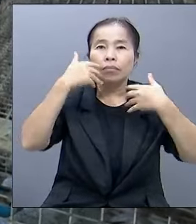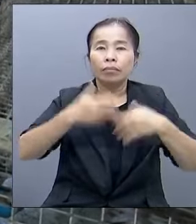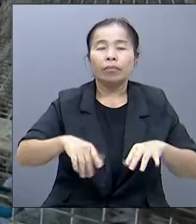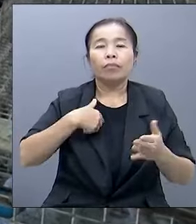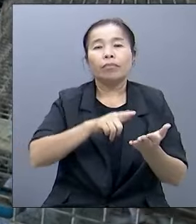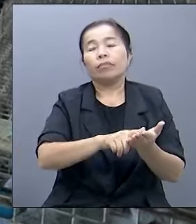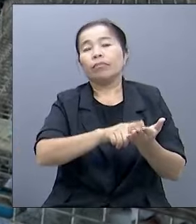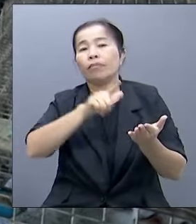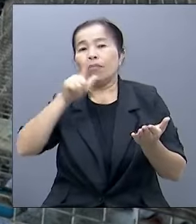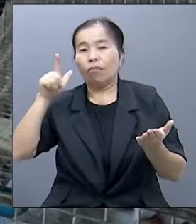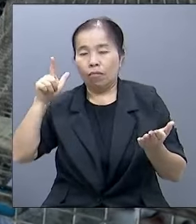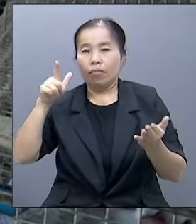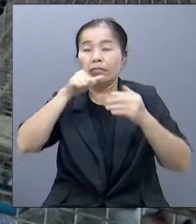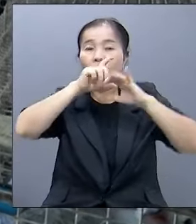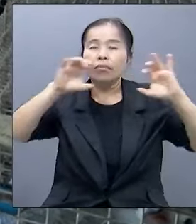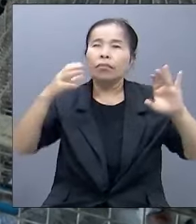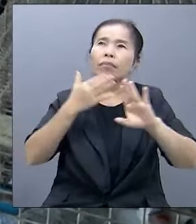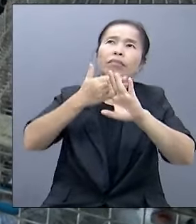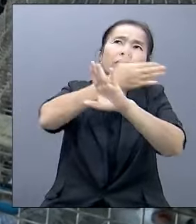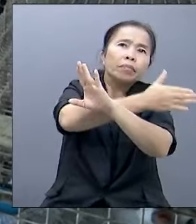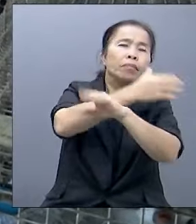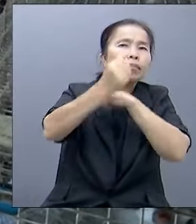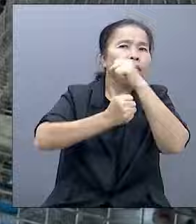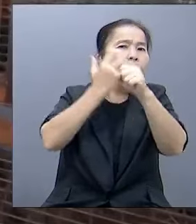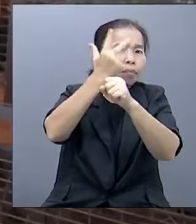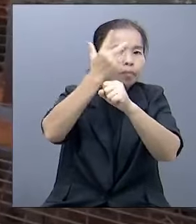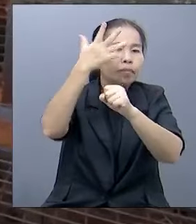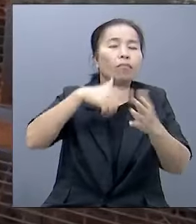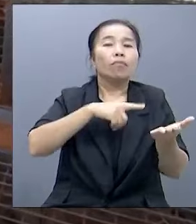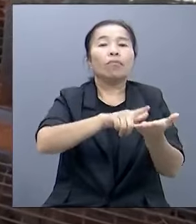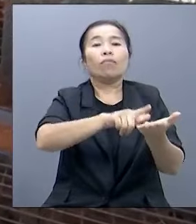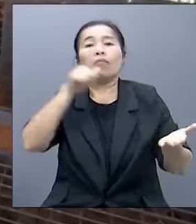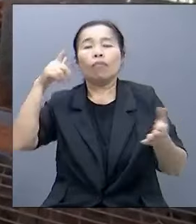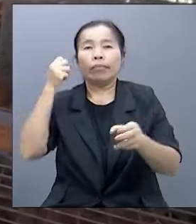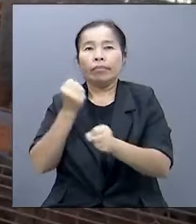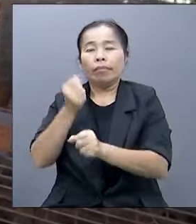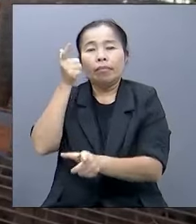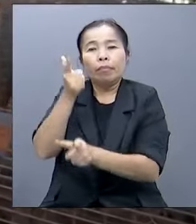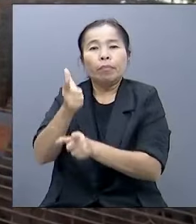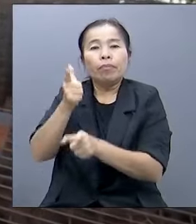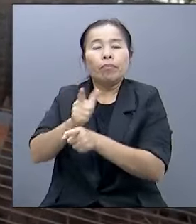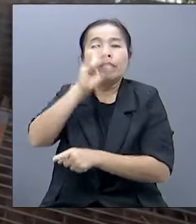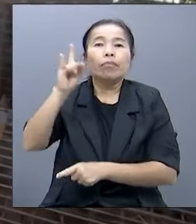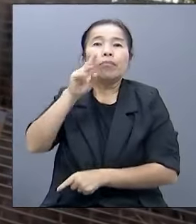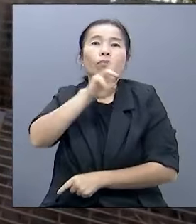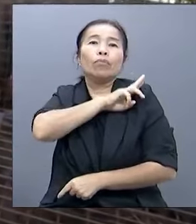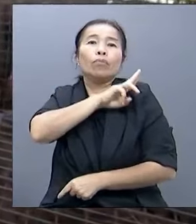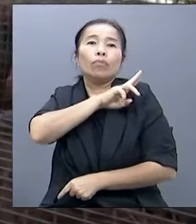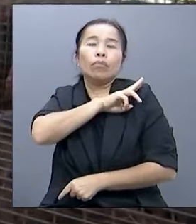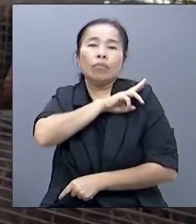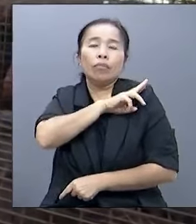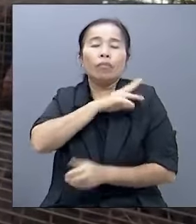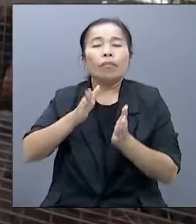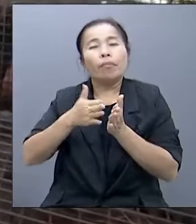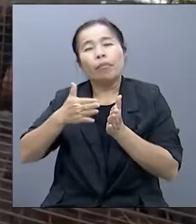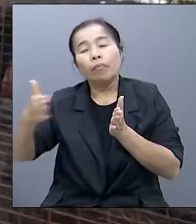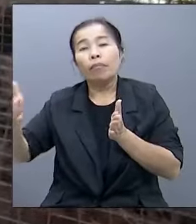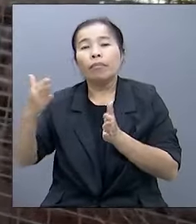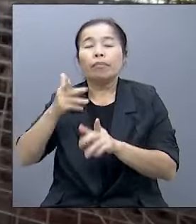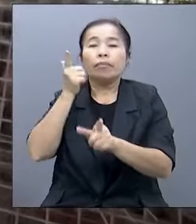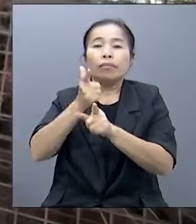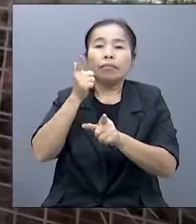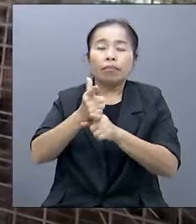จากราชการเมื่อประมาณเกือบ3ปีแล้วครับแล้วก็มาทำฟาร์มปูสัตว์เป็นตัวคือเริ่มที่จะมาเลี้ยงกระต่ายเนื้อนะแล้